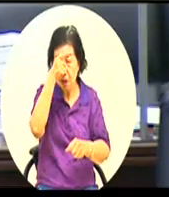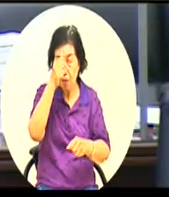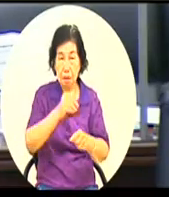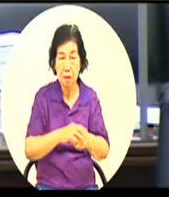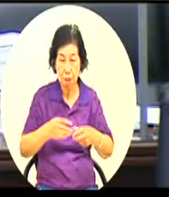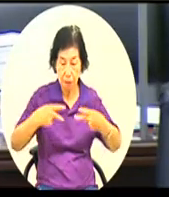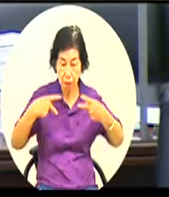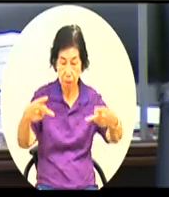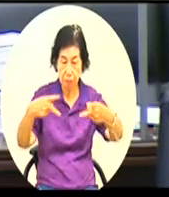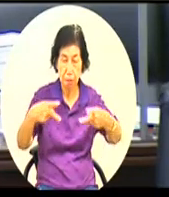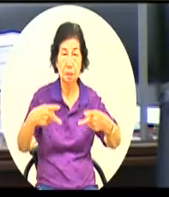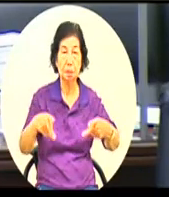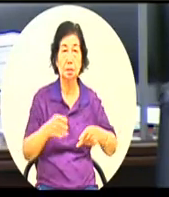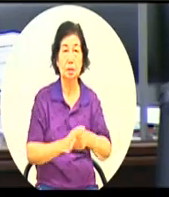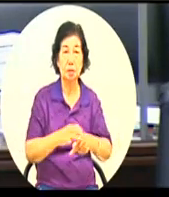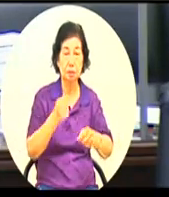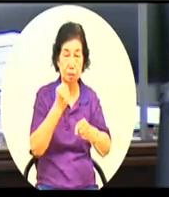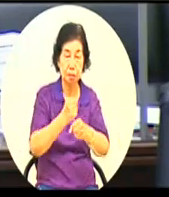啊，